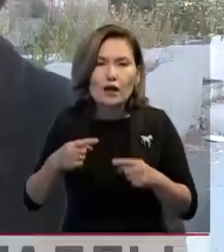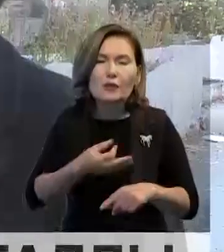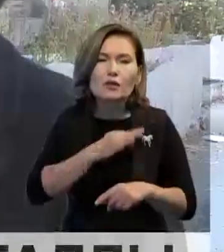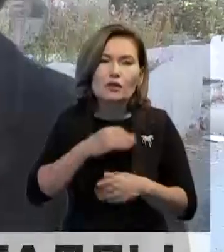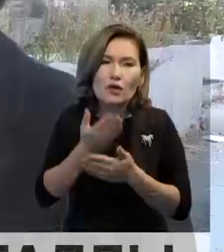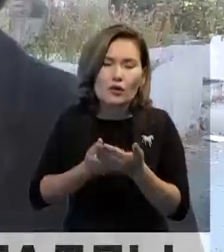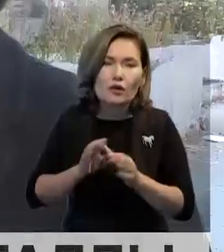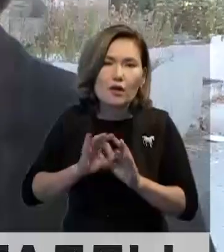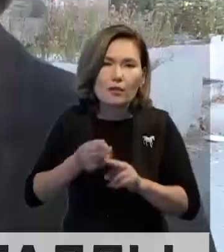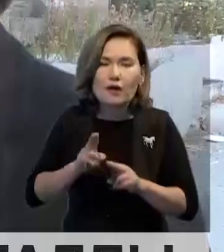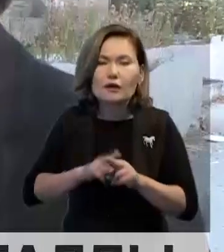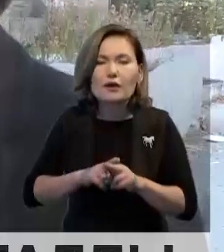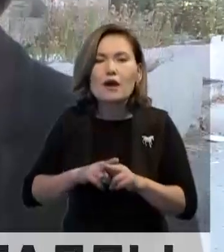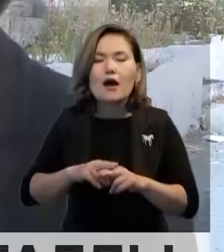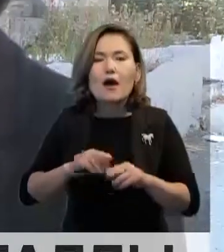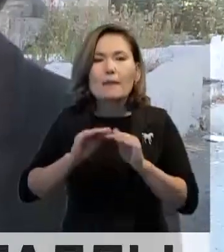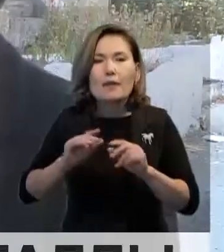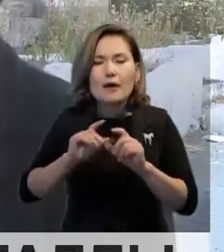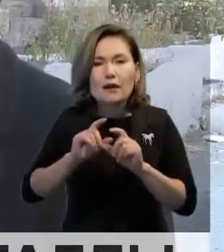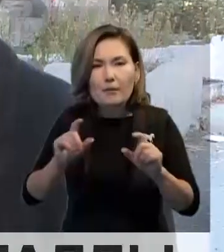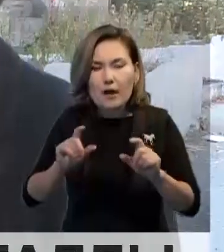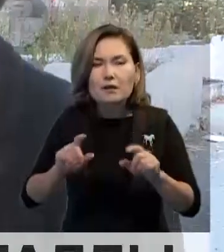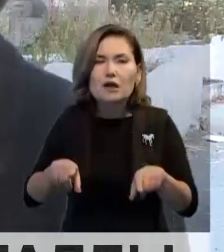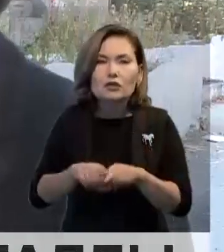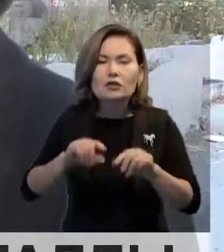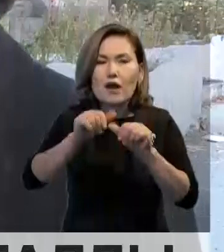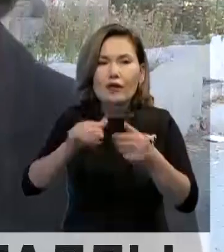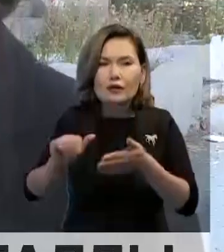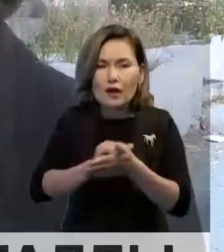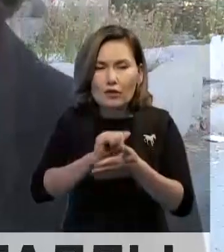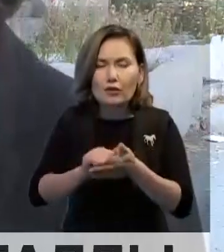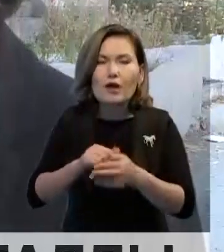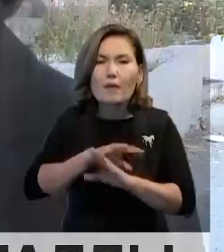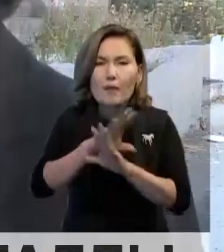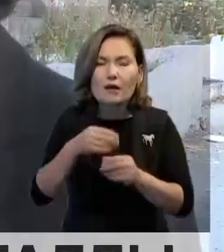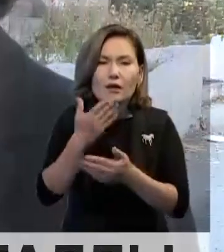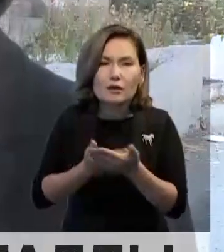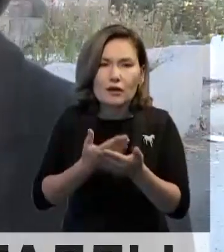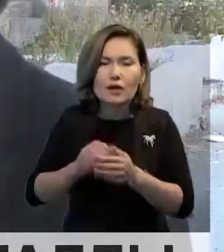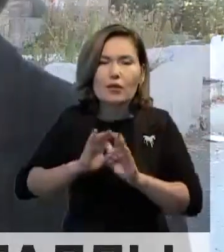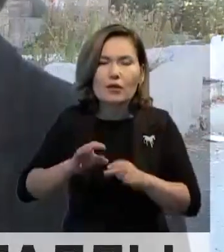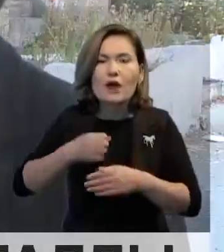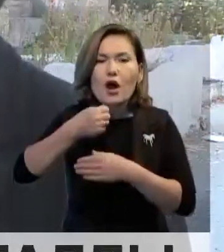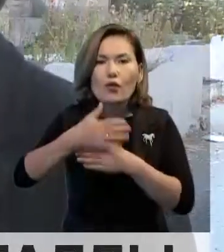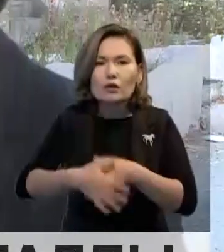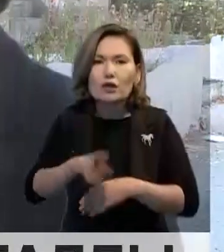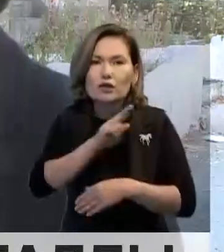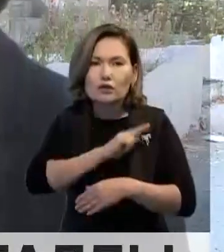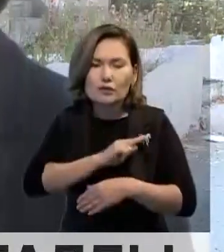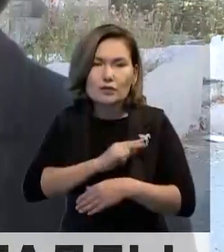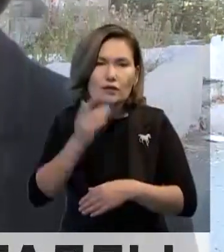тіркелу, қайтарымсыз гранттар ұту бойынша кеңестер береміз және оған қалай құжаттар тапсыруға болады, соны біздің орталықтарда құжат тапсырады.